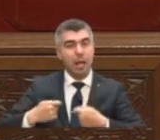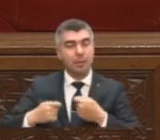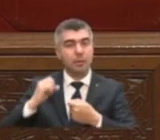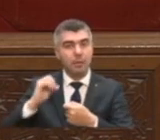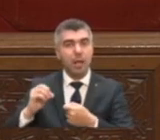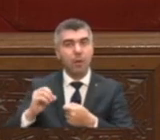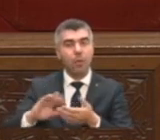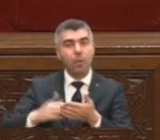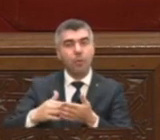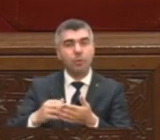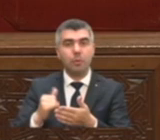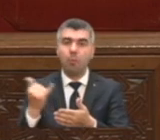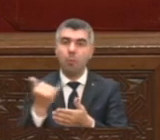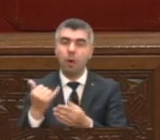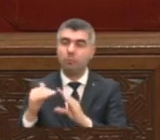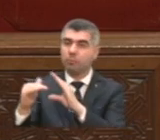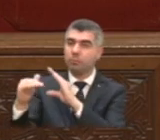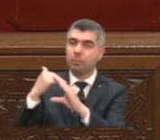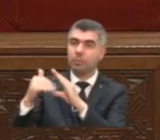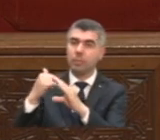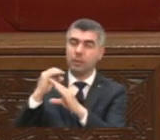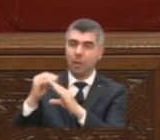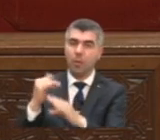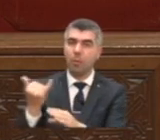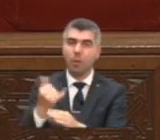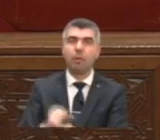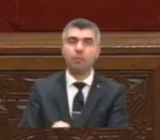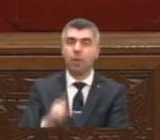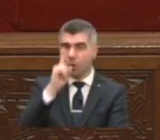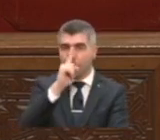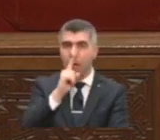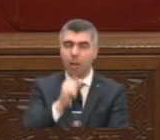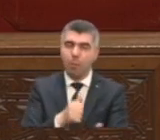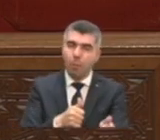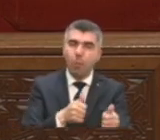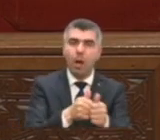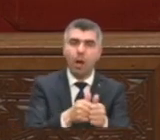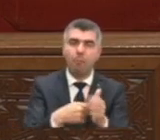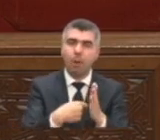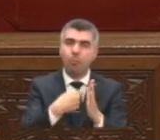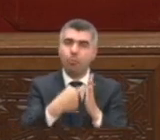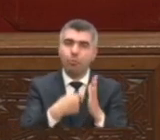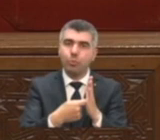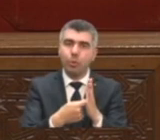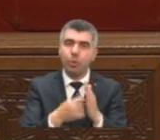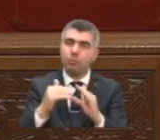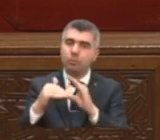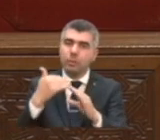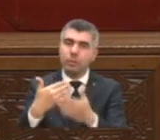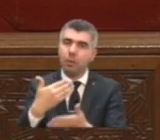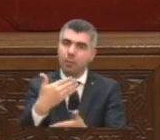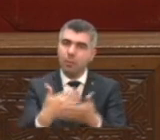والسلطات المحليه هما اللي خصهم يراسلوهم، وانا تنوعدكم بان غادي ندير المواكبه ديال هذا المشروع ونتاكد بان توصلنا بهذه